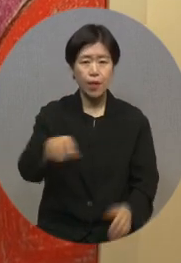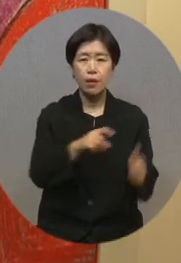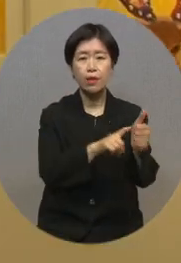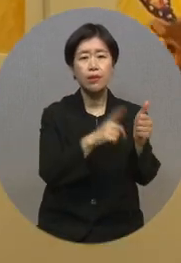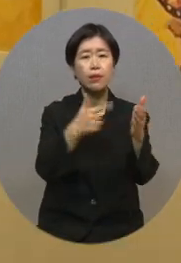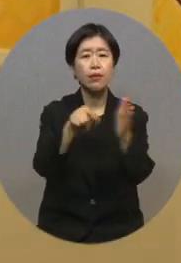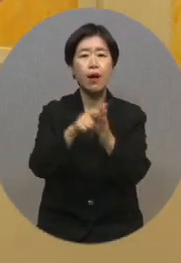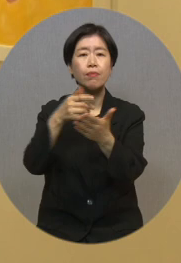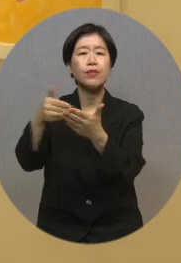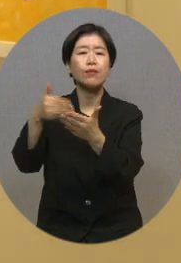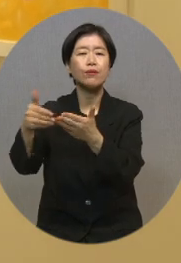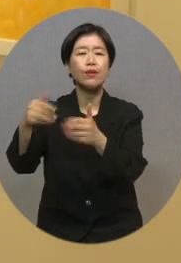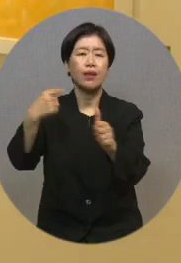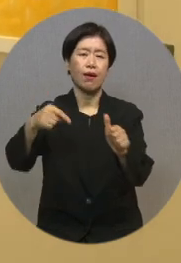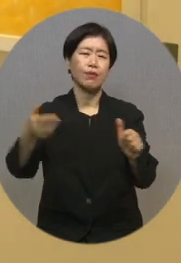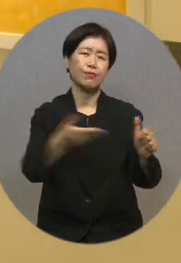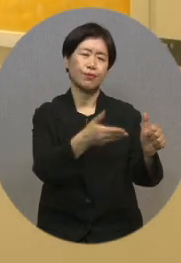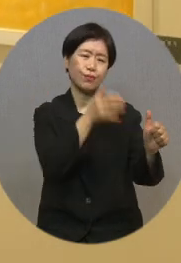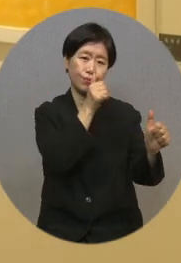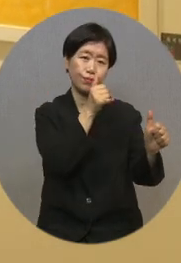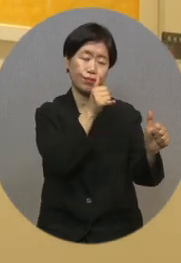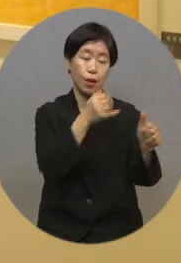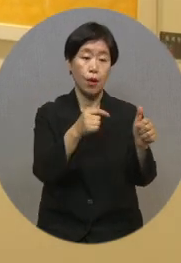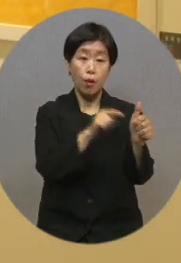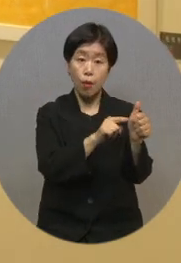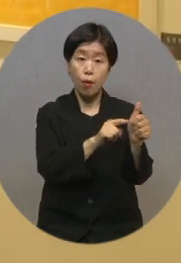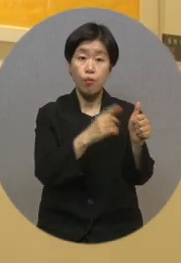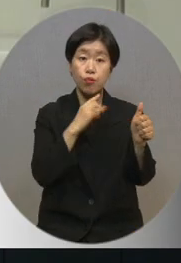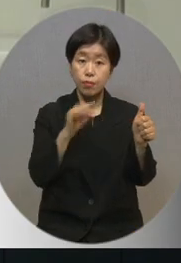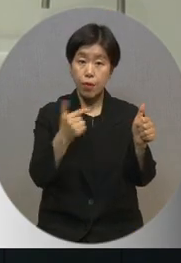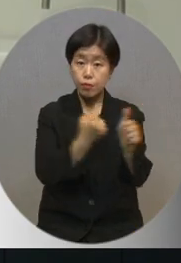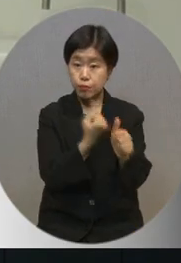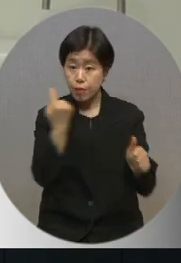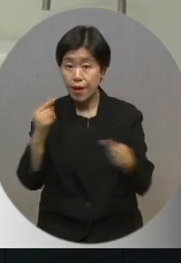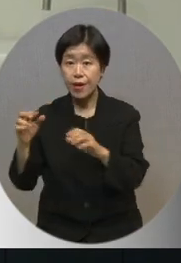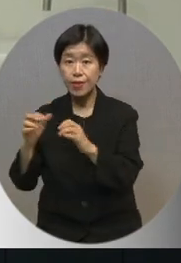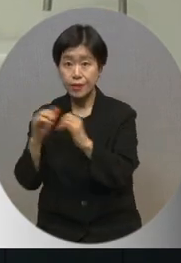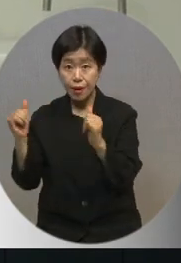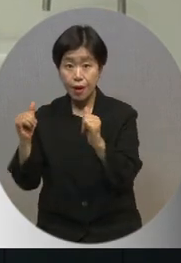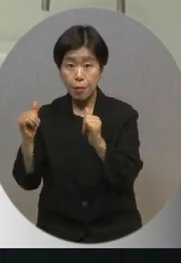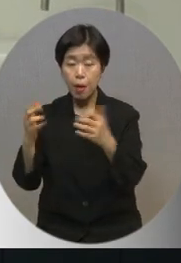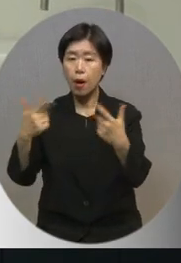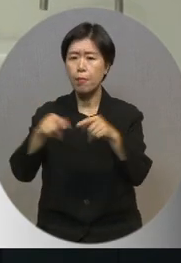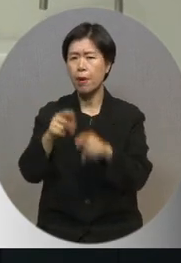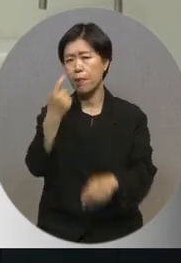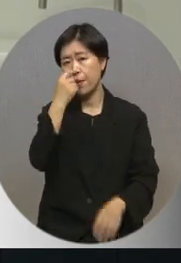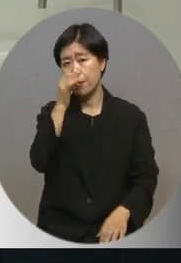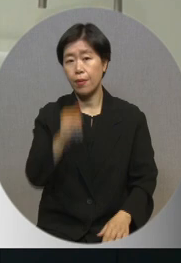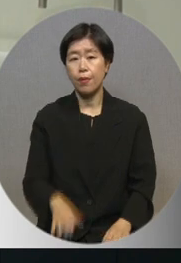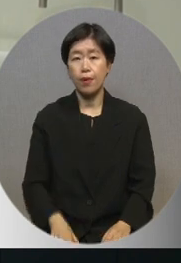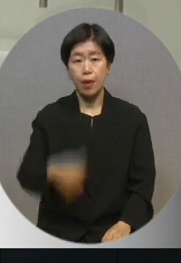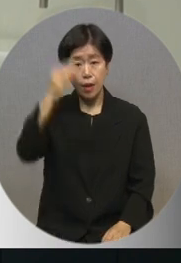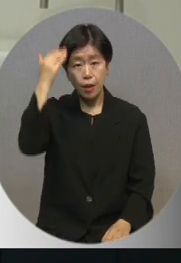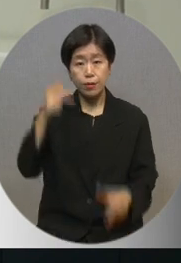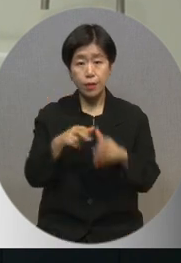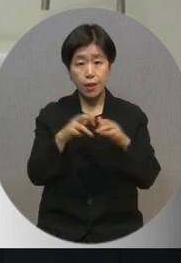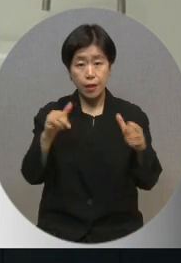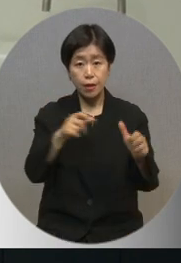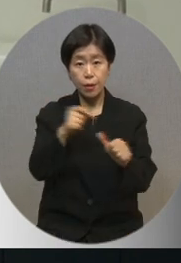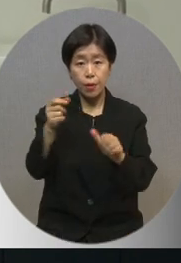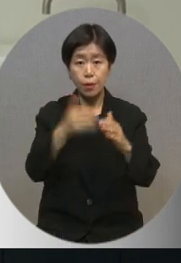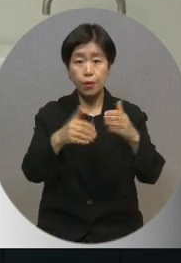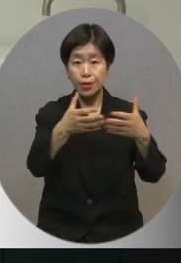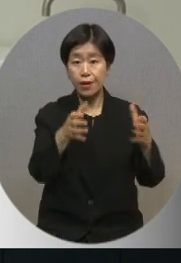시간은 다른 거주인에게도 변화의 시간이 되었습니다. 한국장애인고용공단 지사장님이 우연히 저희